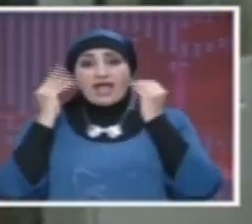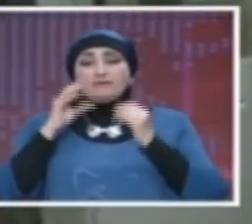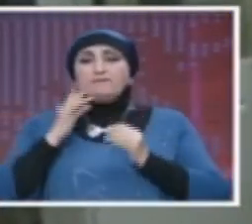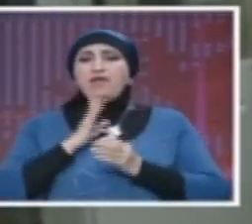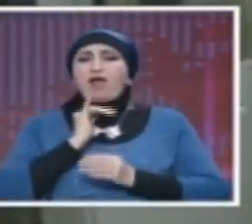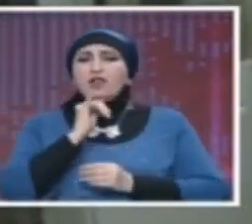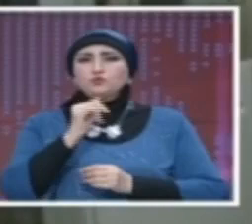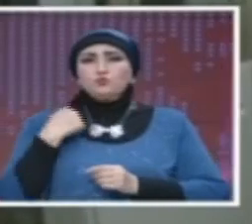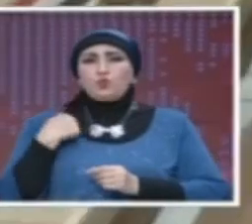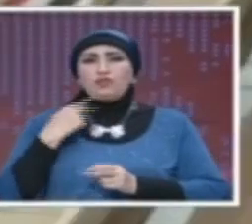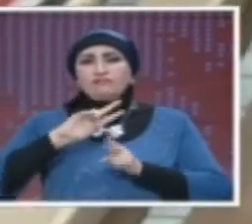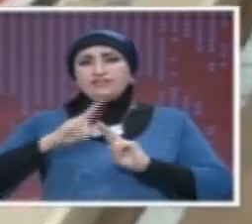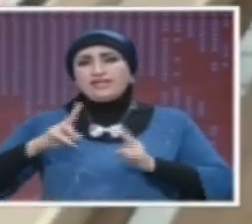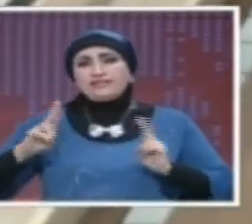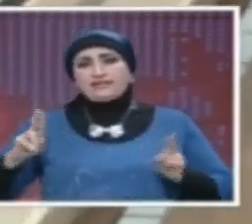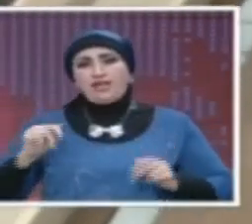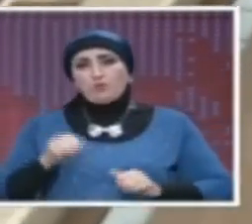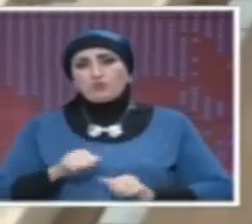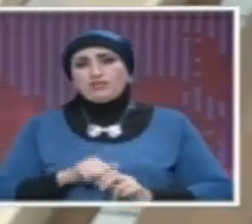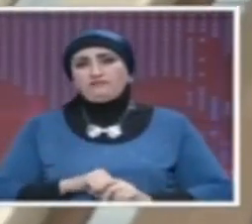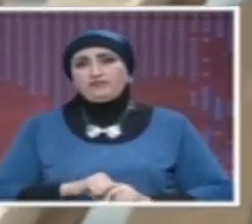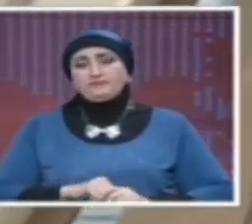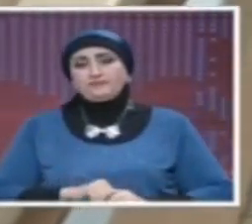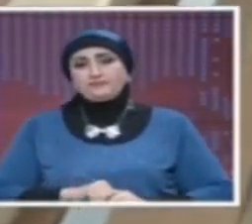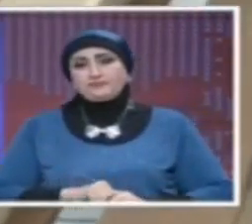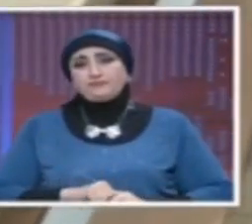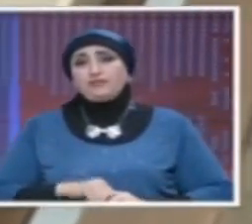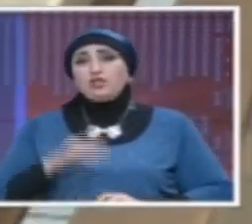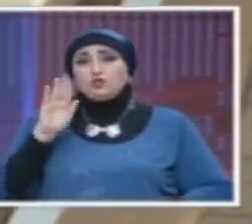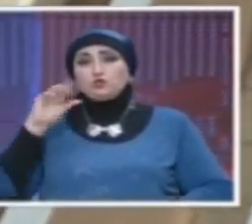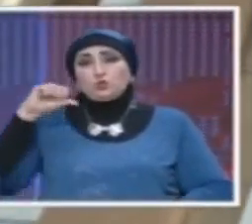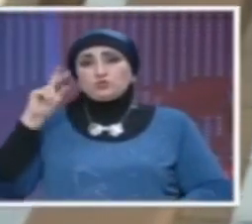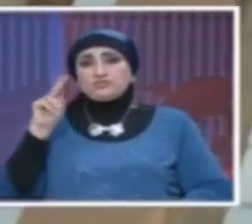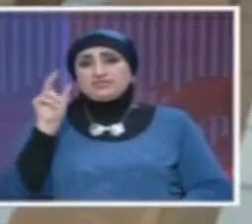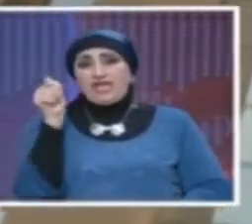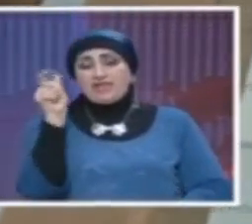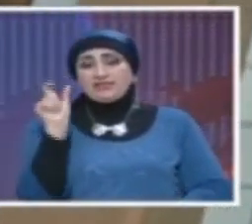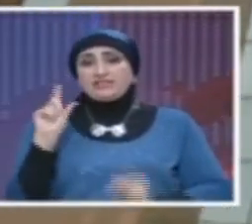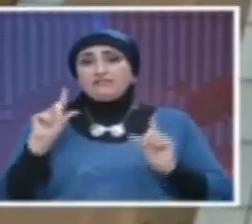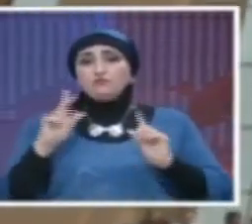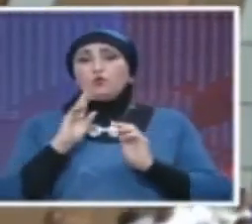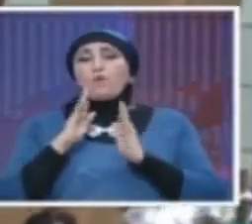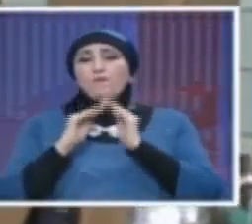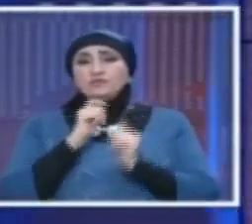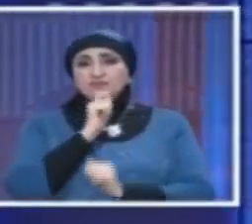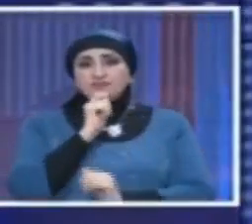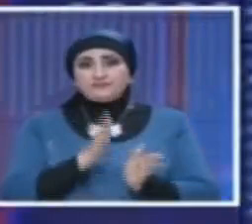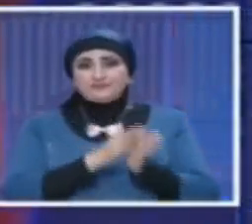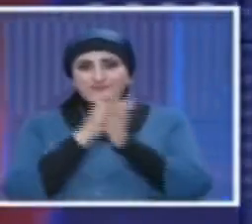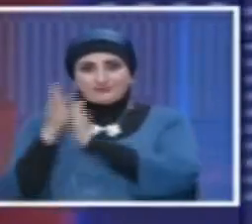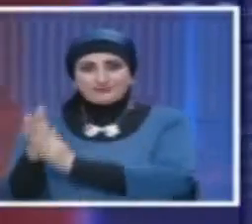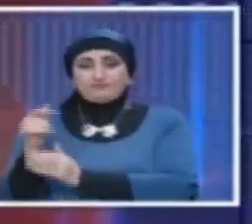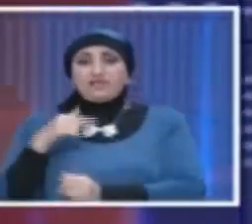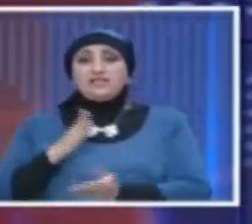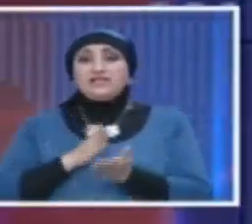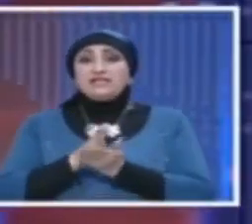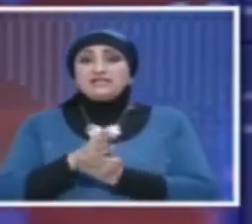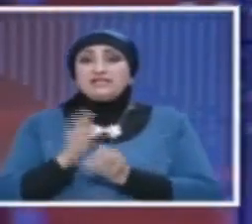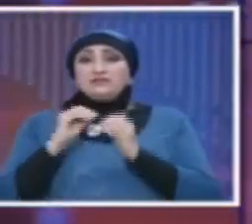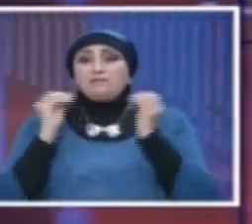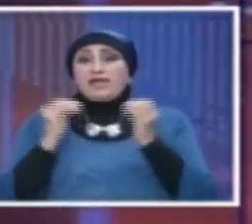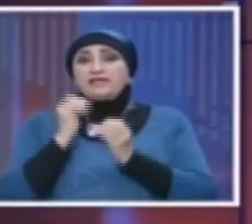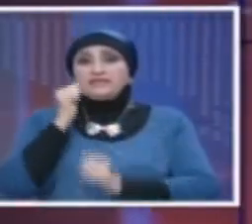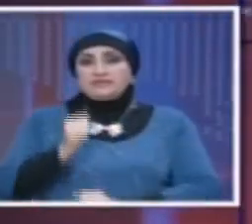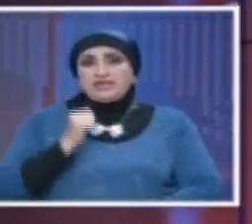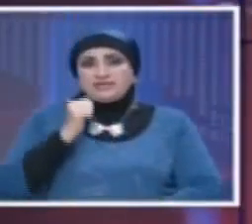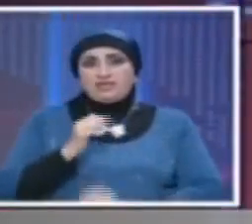في التخصصات الطبية المختلفة. سوزان مصطفى، التلفزيون المصري. تلتزم هيئة سكك